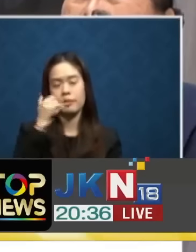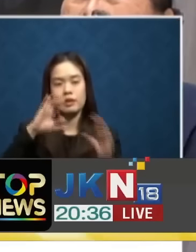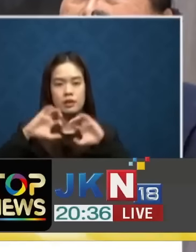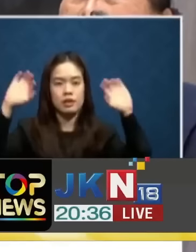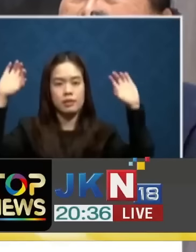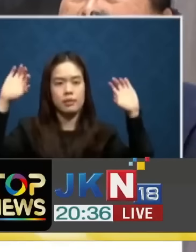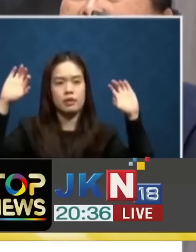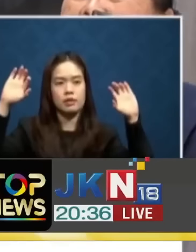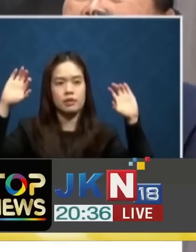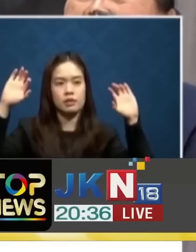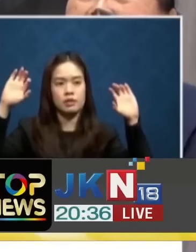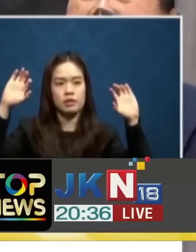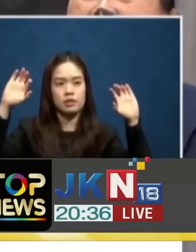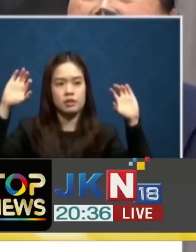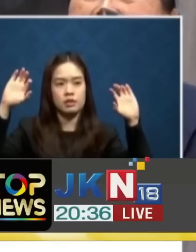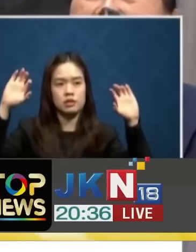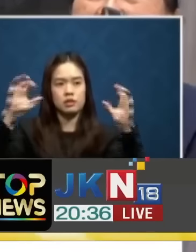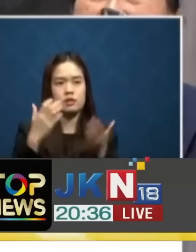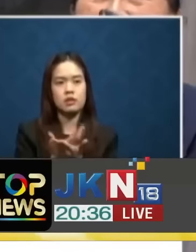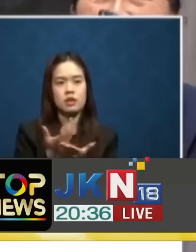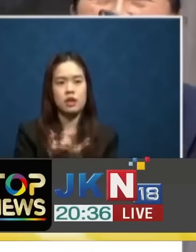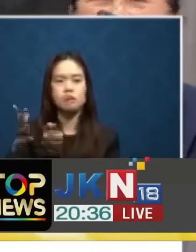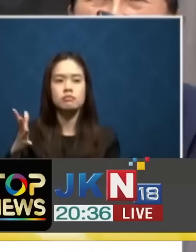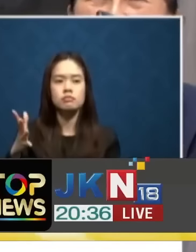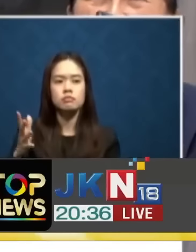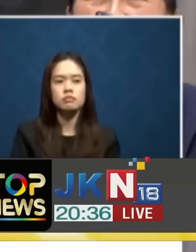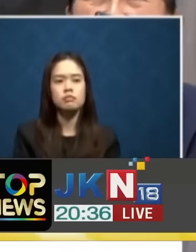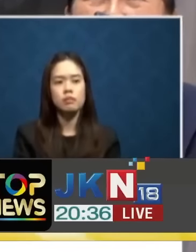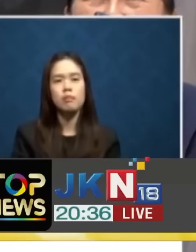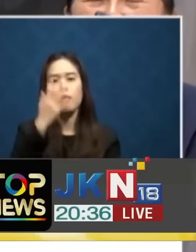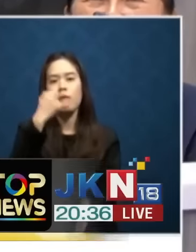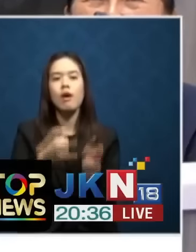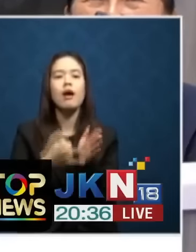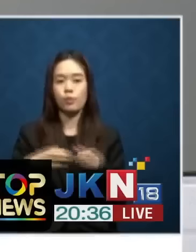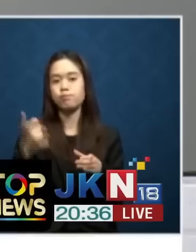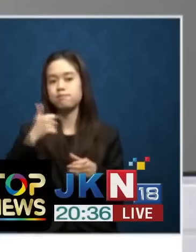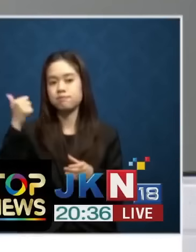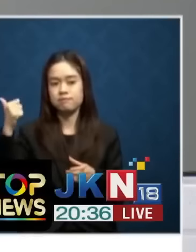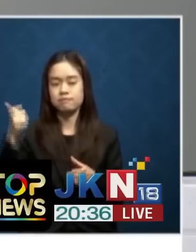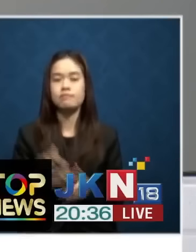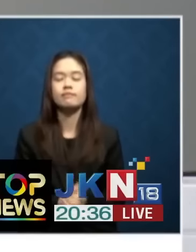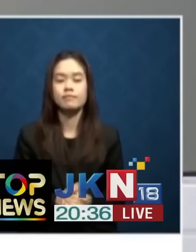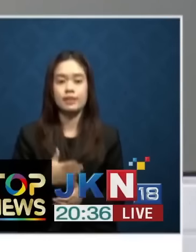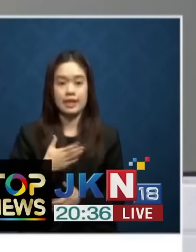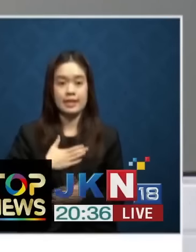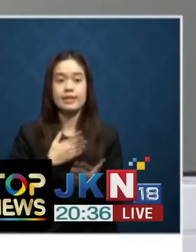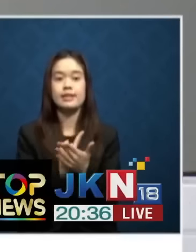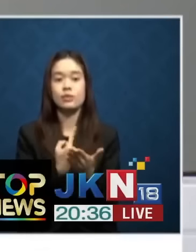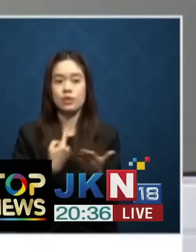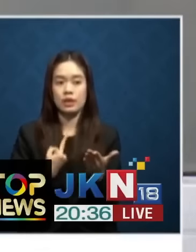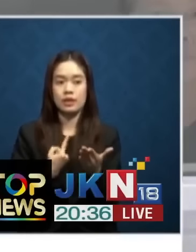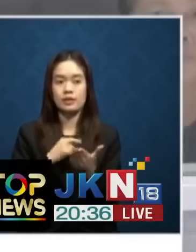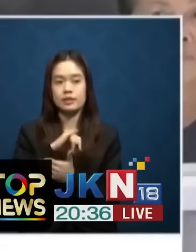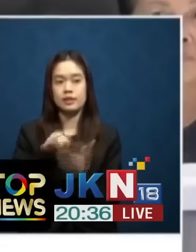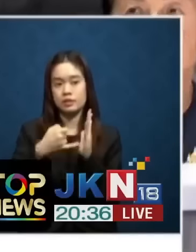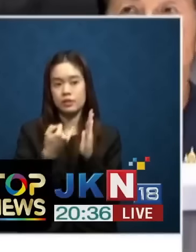าลไม่แจกเป็นเงินแบบนี้ไปเลยค่ะจะได้ใช้ง่าย ๆแม่เสียดายที่ตัดมาสั้นไป